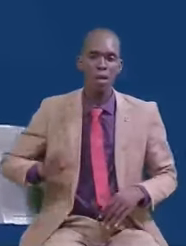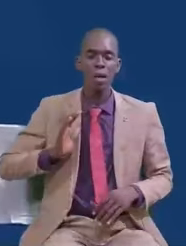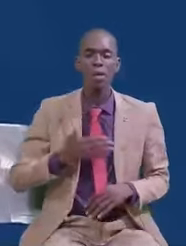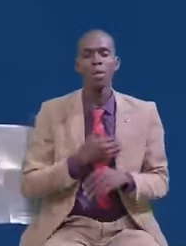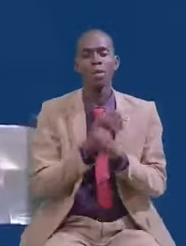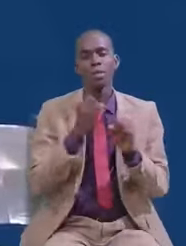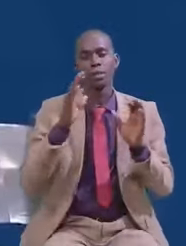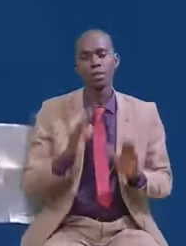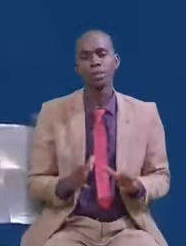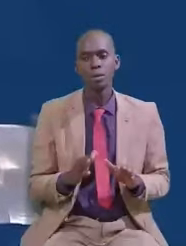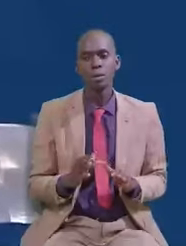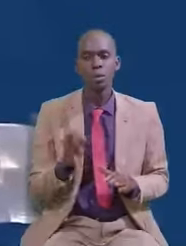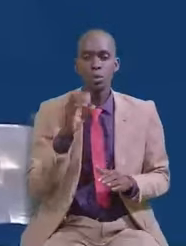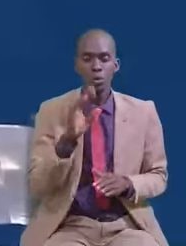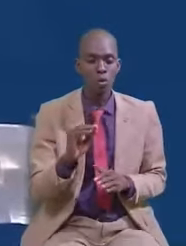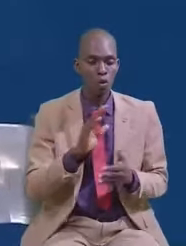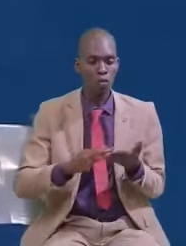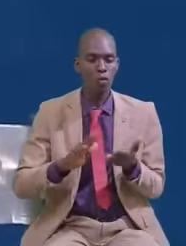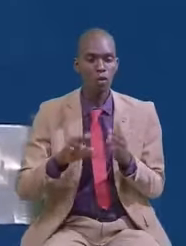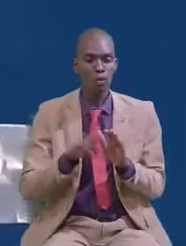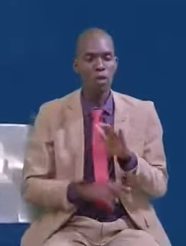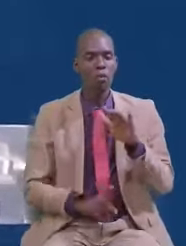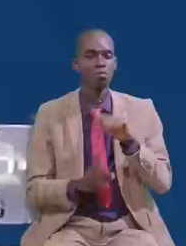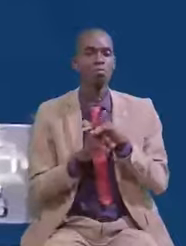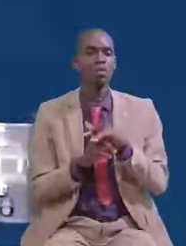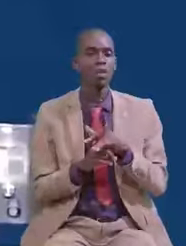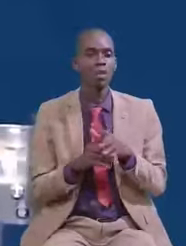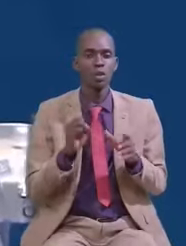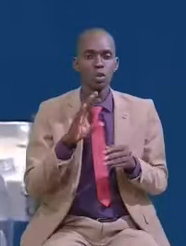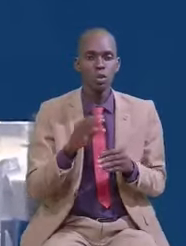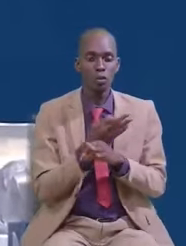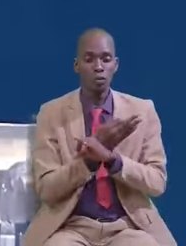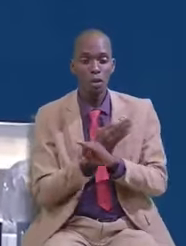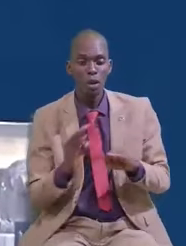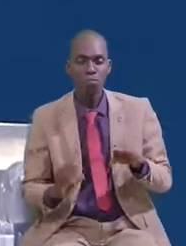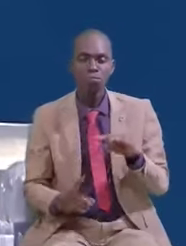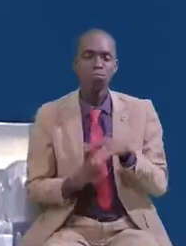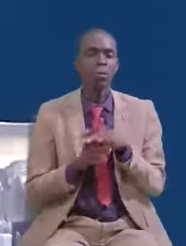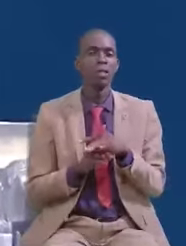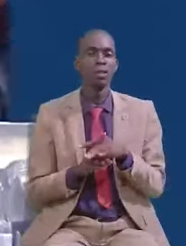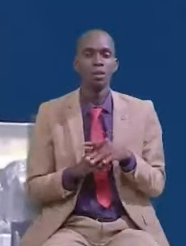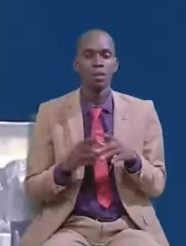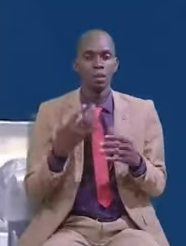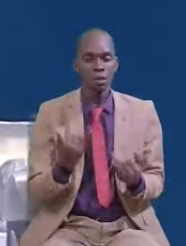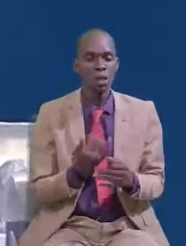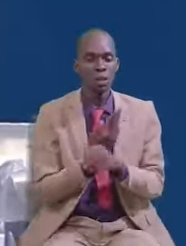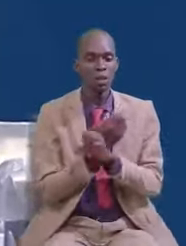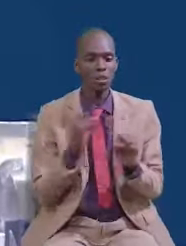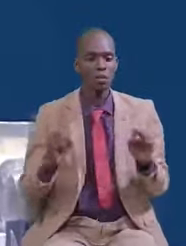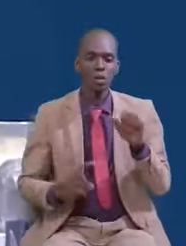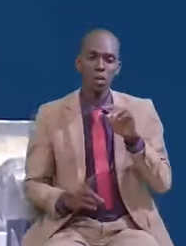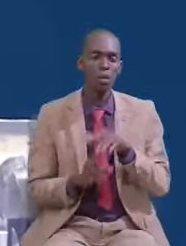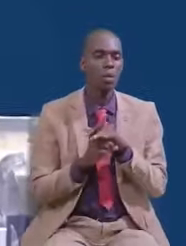dont le pardon vient, dont la libération vient, dont la rédemption vient,